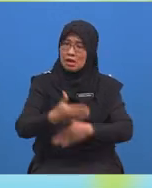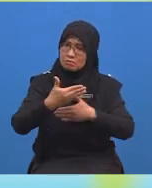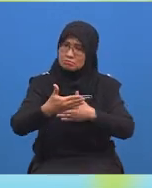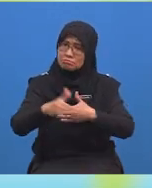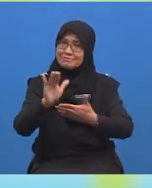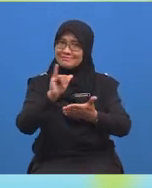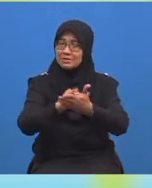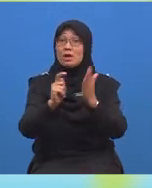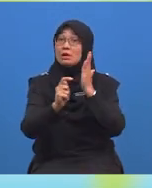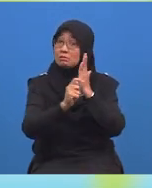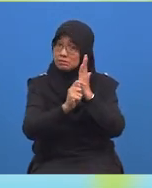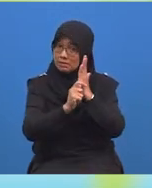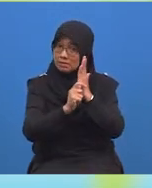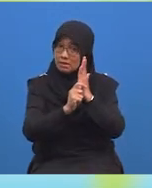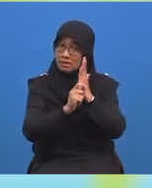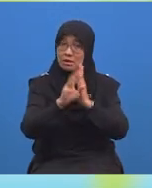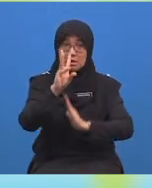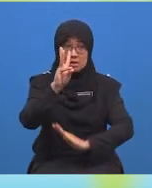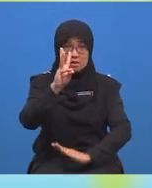Selepas itu, kita tambahkan